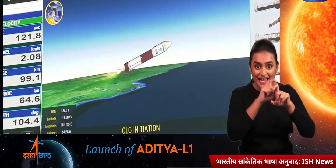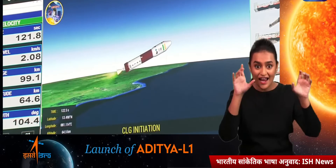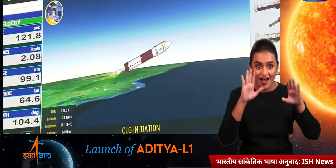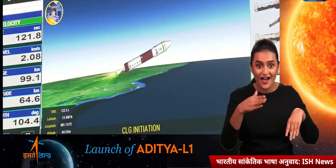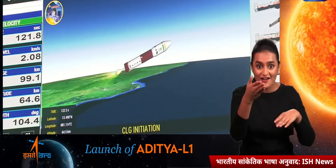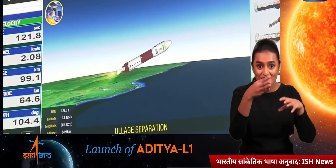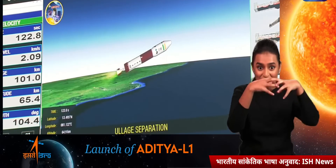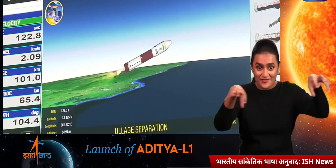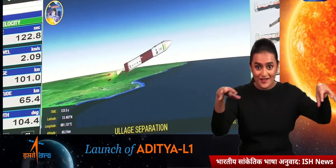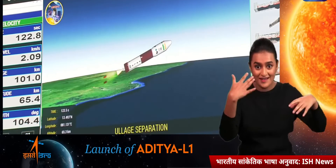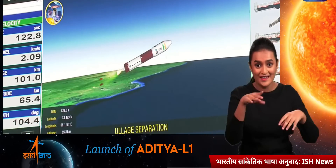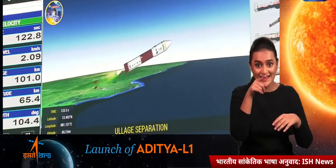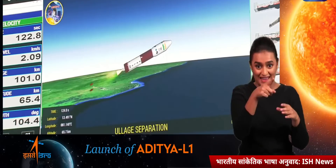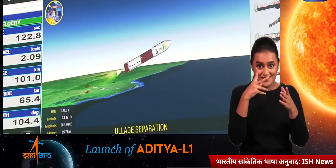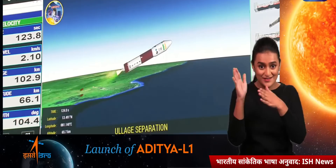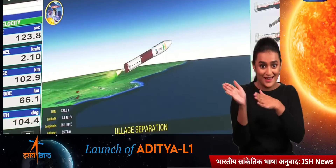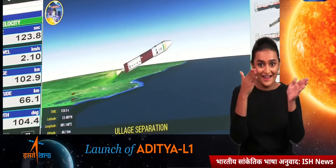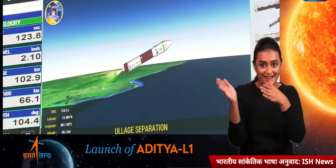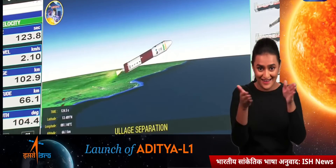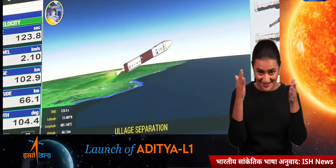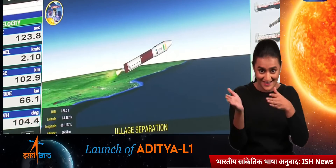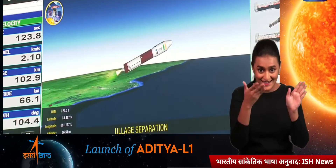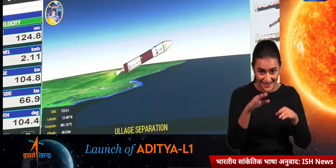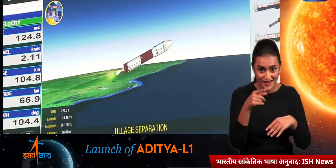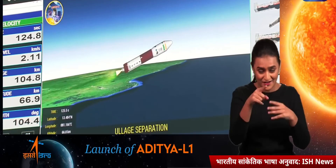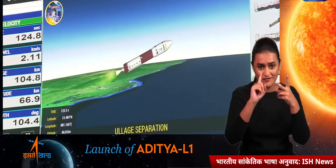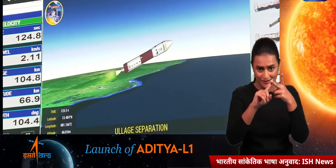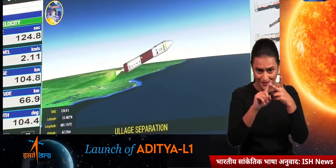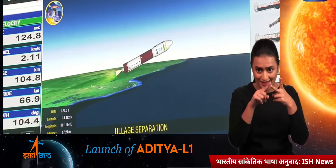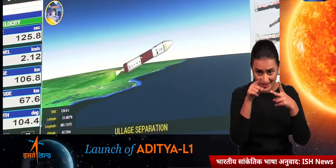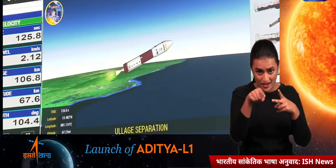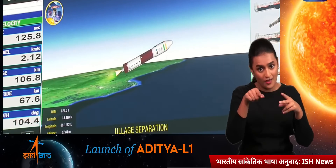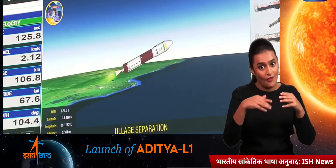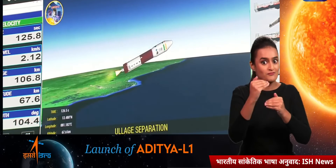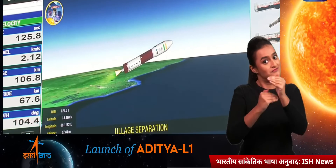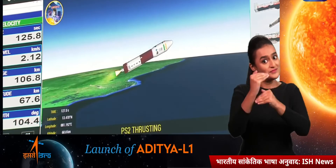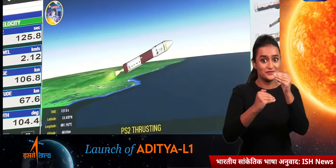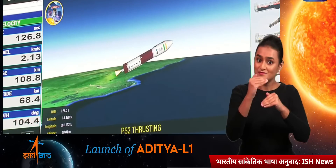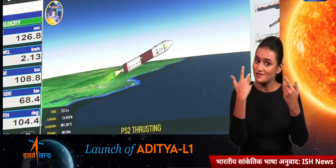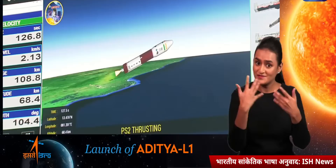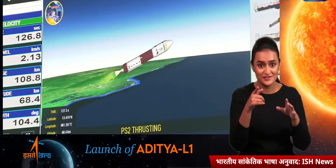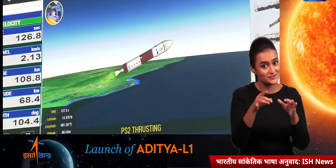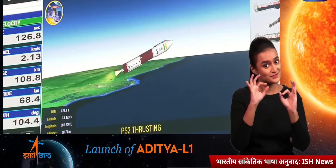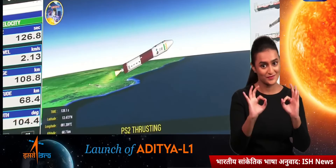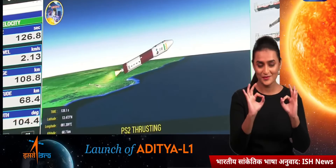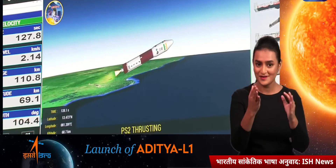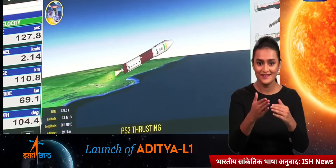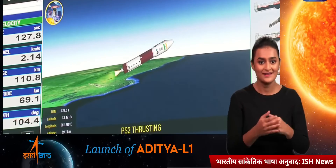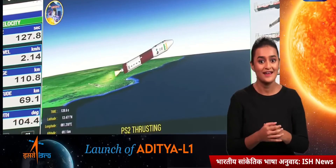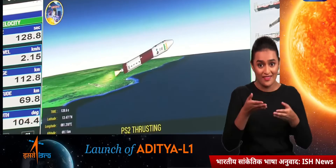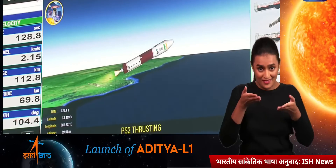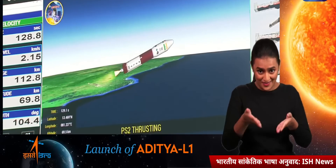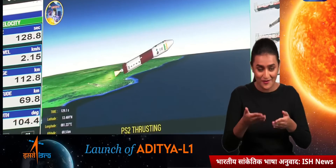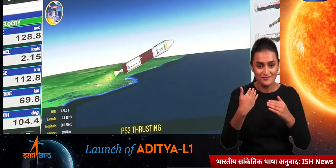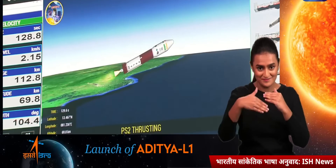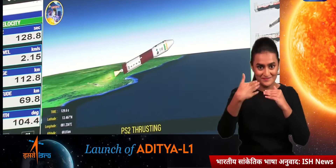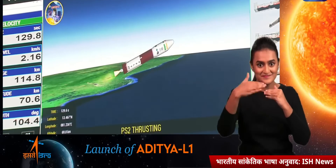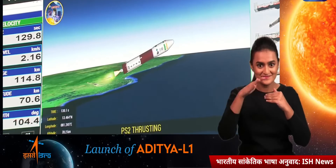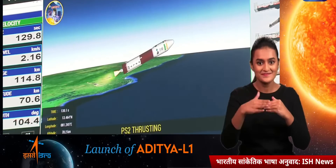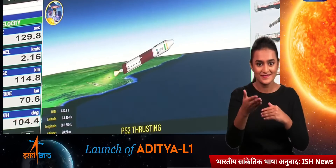चरण जो कि तरल नोदक पर आधारित चरण है, इसका प्रज्वलन शुरू हो चुका है और वर्तमान में प्रणोद Second उत्पन्न stage कर रहा है। performance